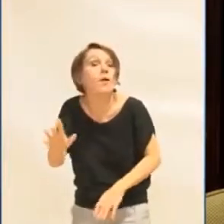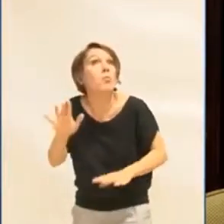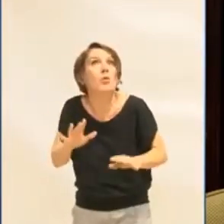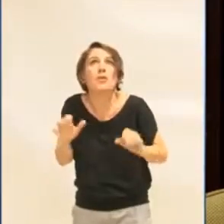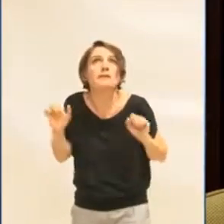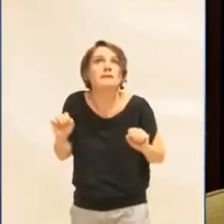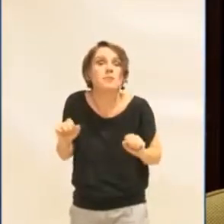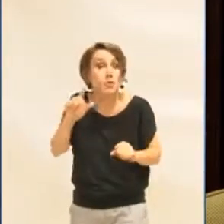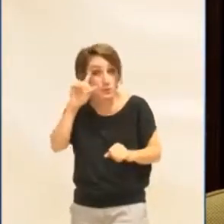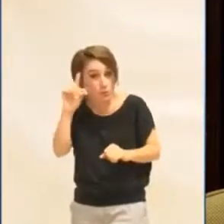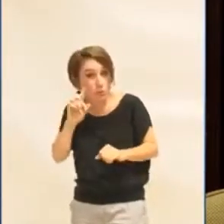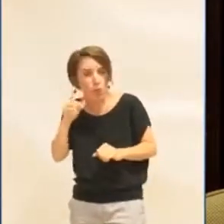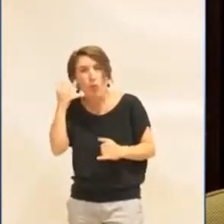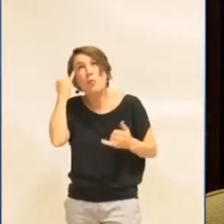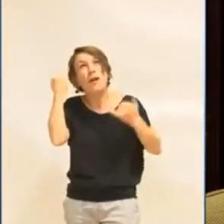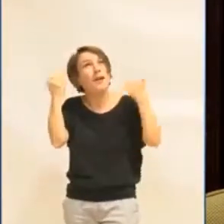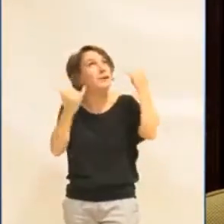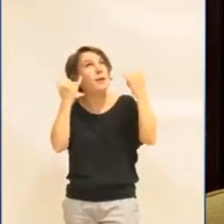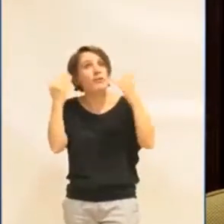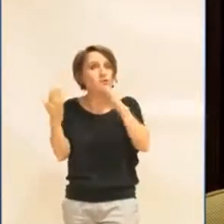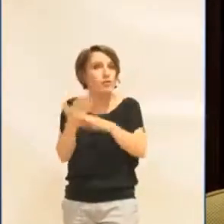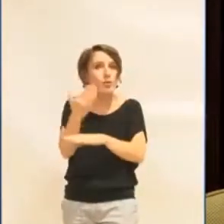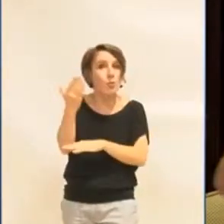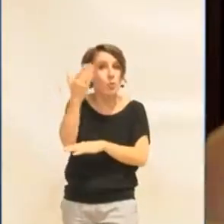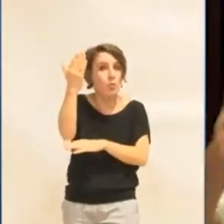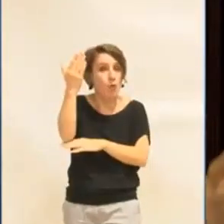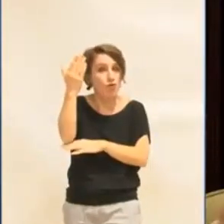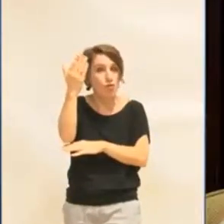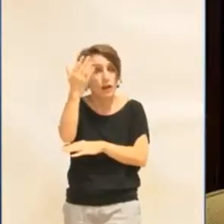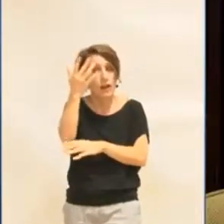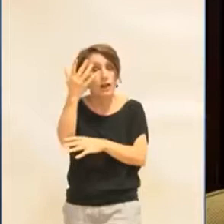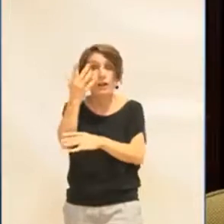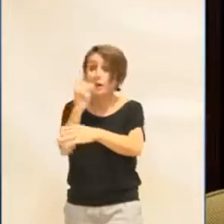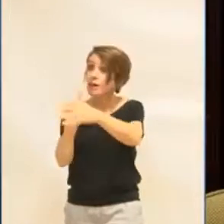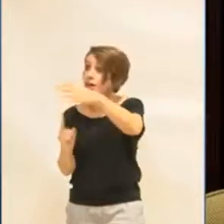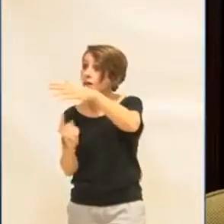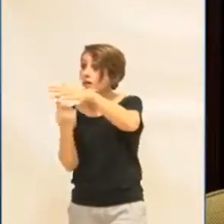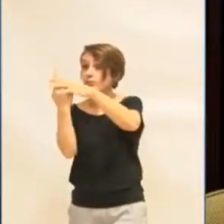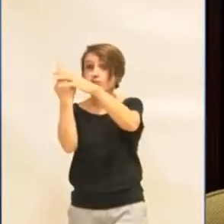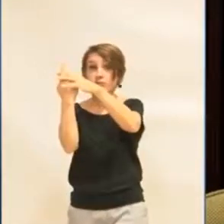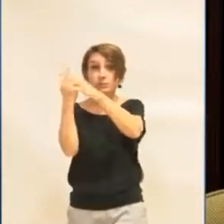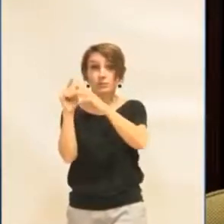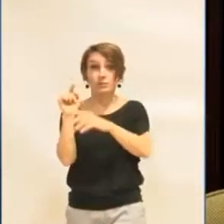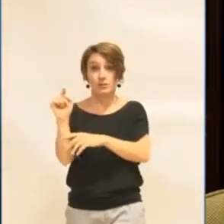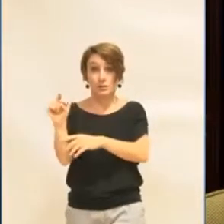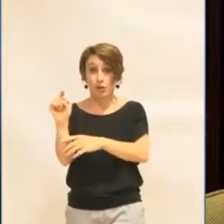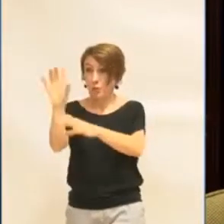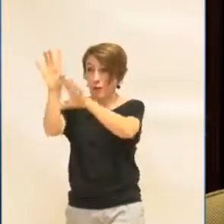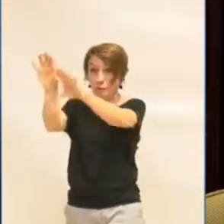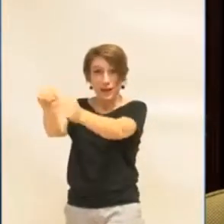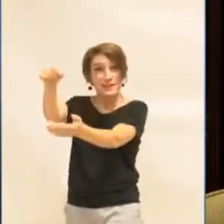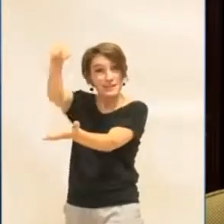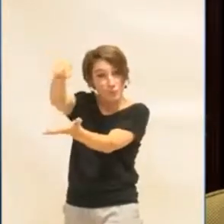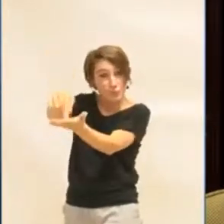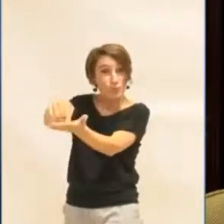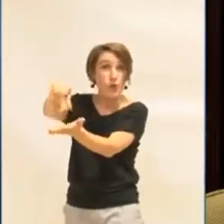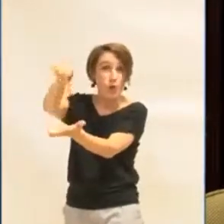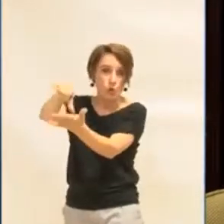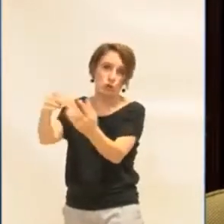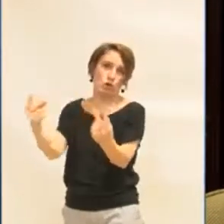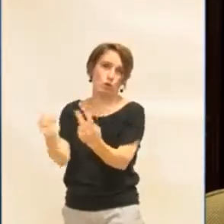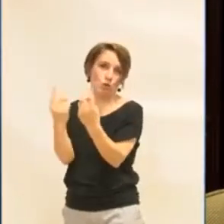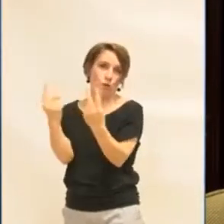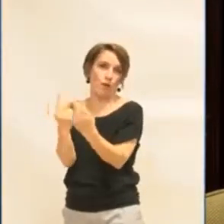choses, d'imaginer un projet qui soit à caractère, bien au-delà du quartier, à caractère métropolitain,